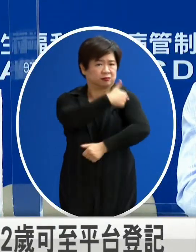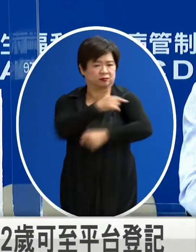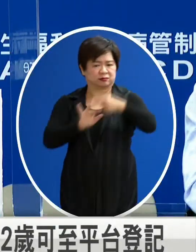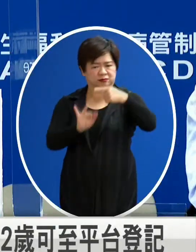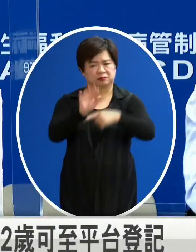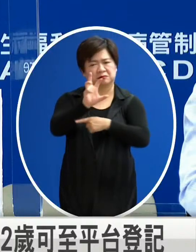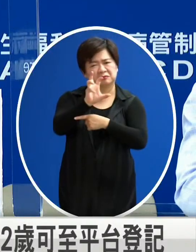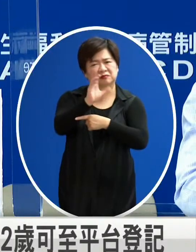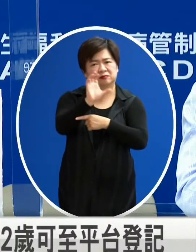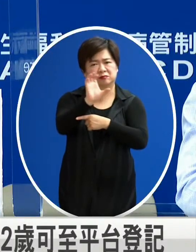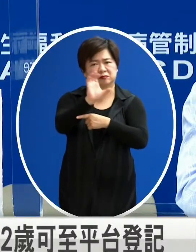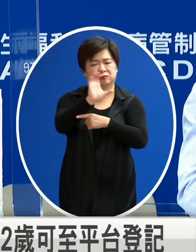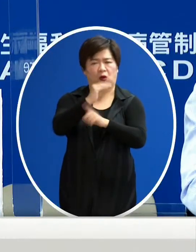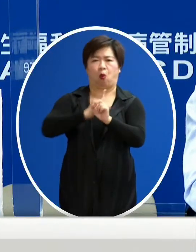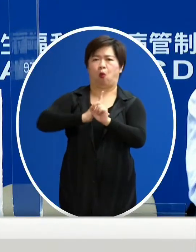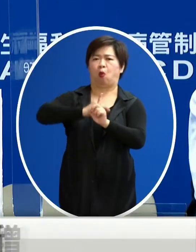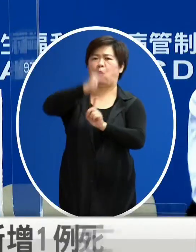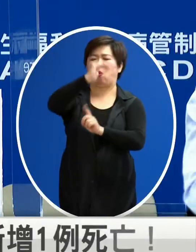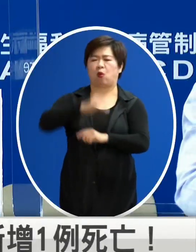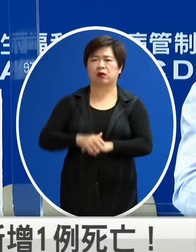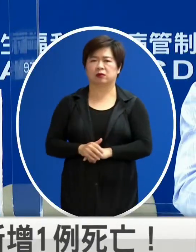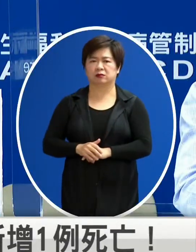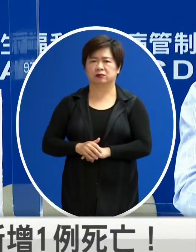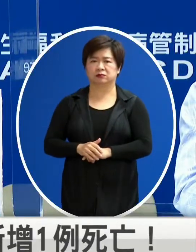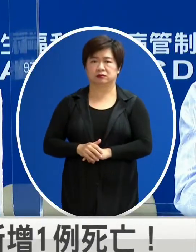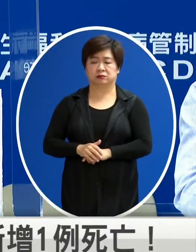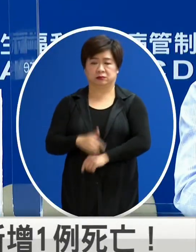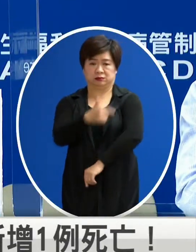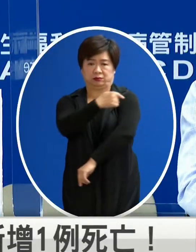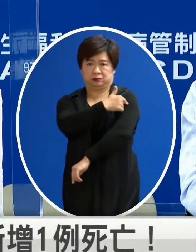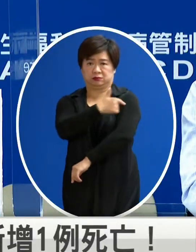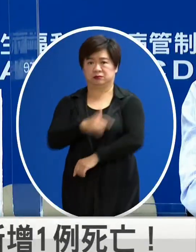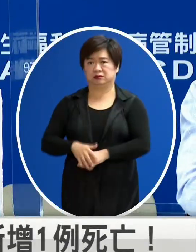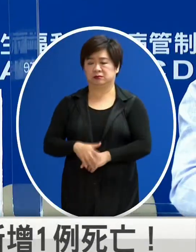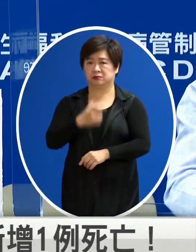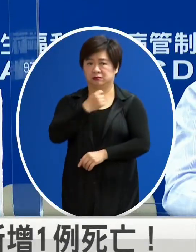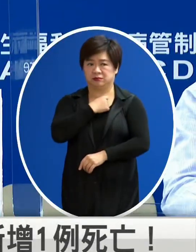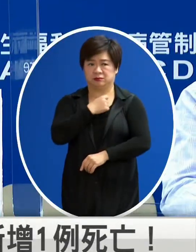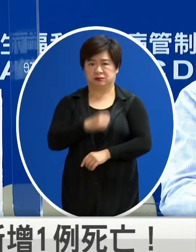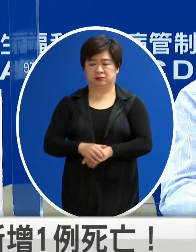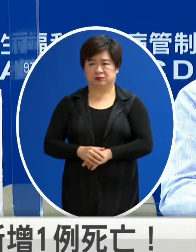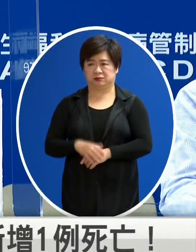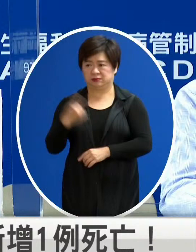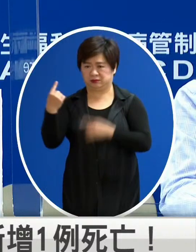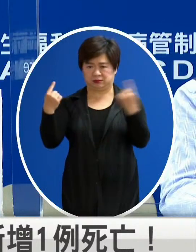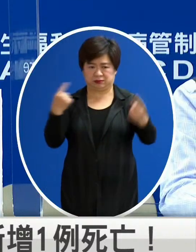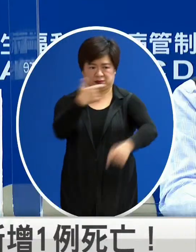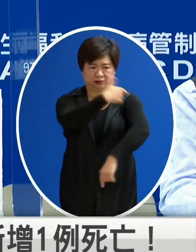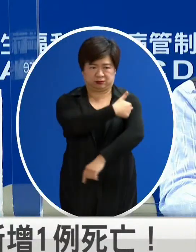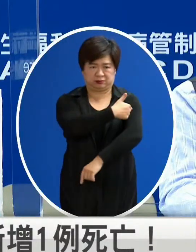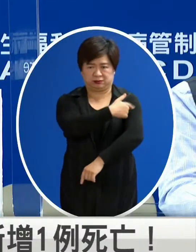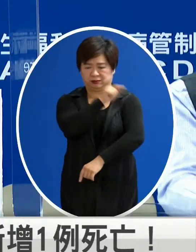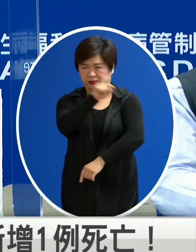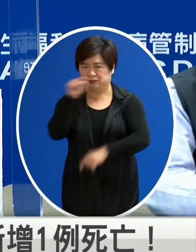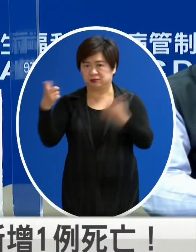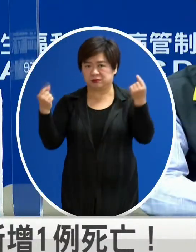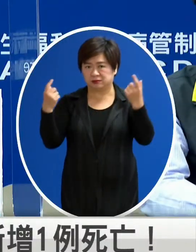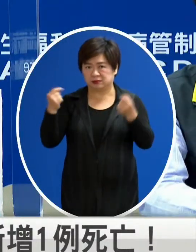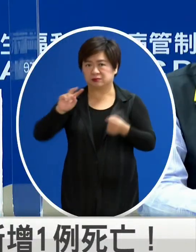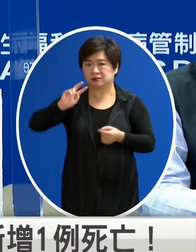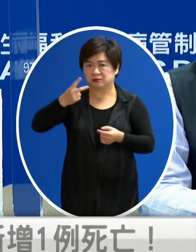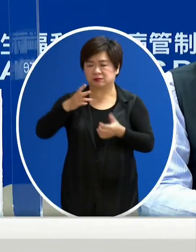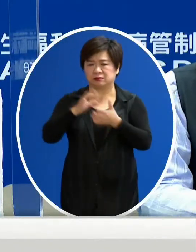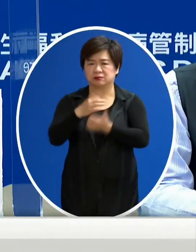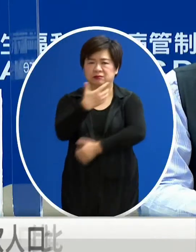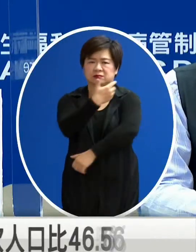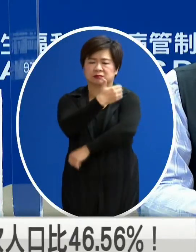有80-90%的保护力，那所以你这两剂让两个人去打，你可能得到100-120%的保护力，对整体的社